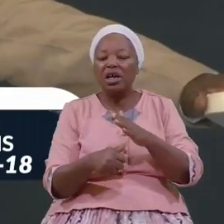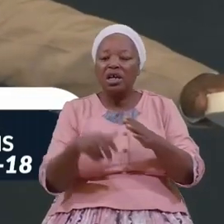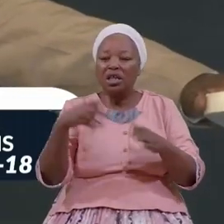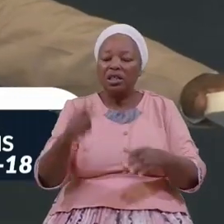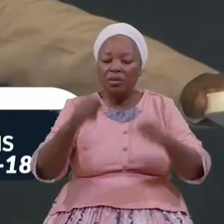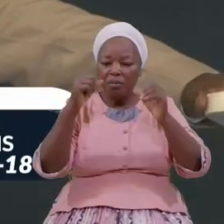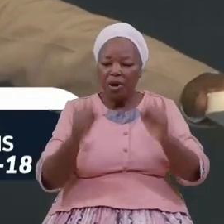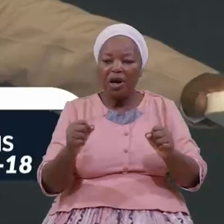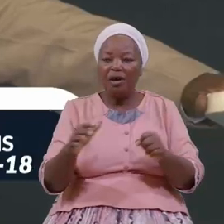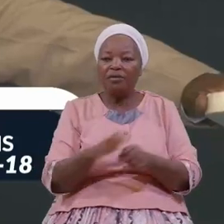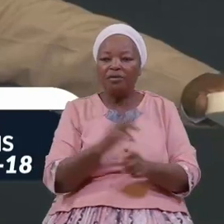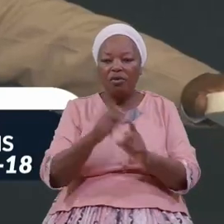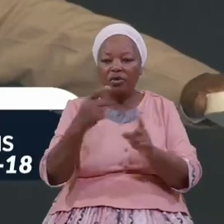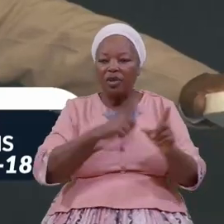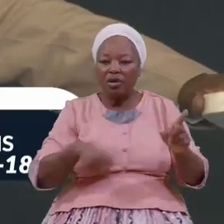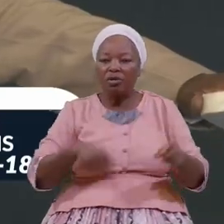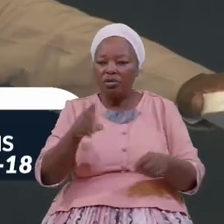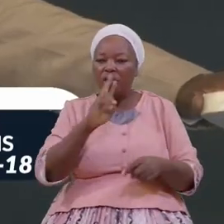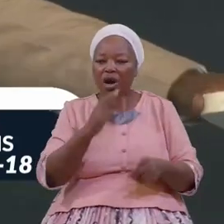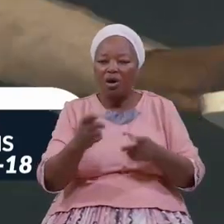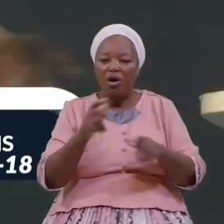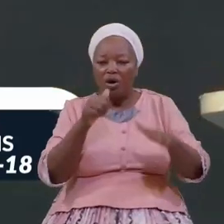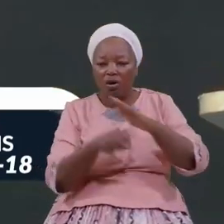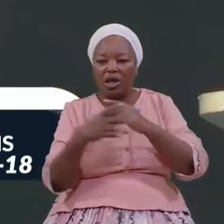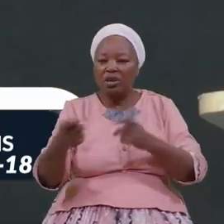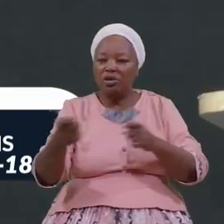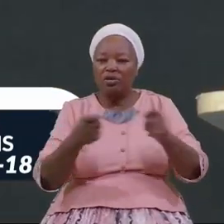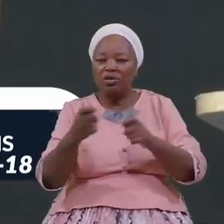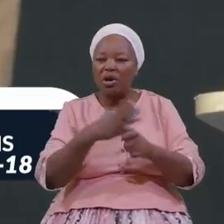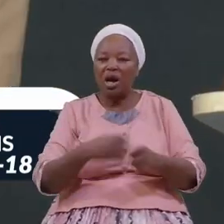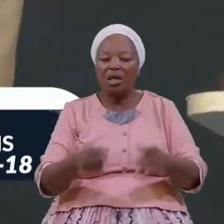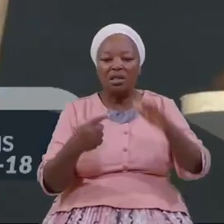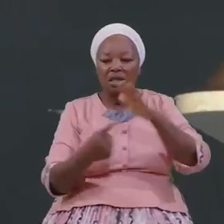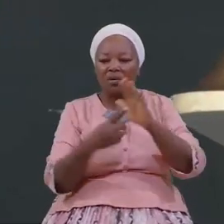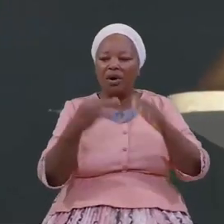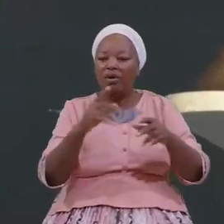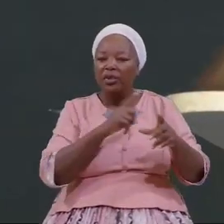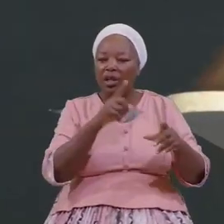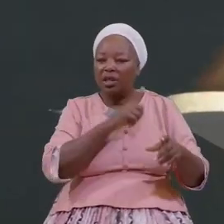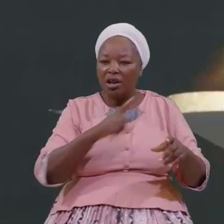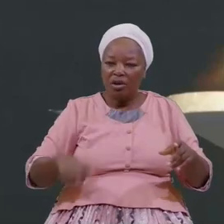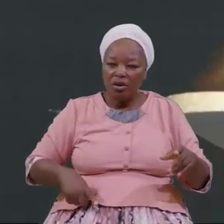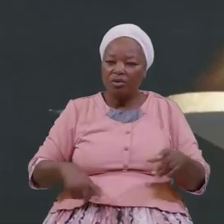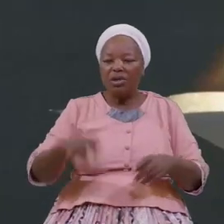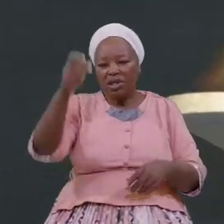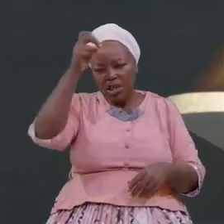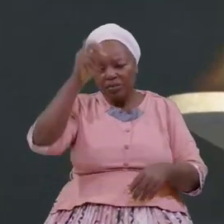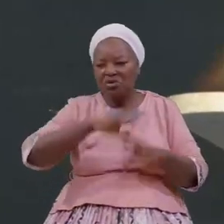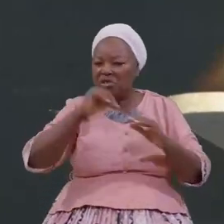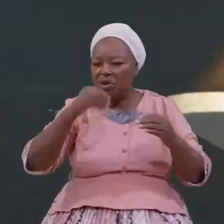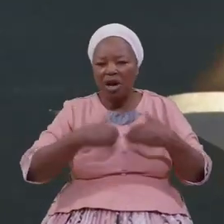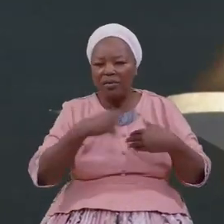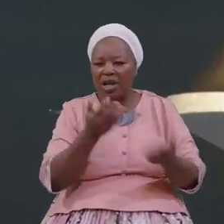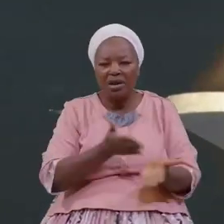du Seigneur, vous êtes sous le contrôle, vous êtes sous la tour de celui-là. Satan n'a pas